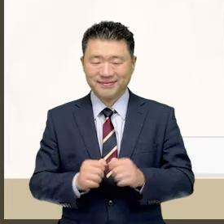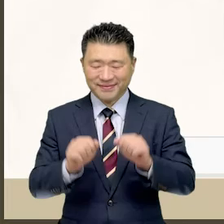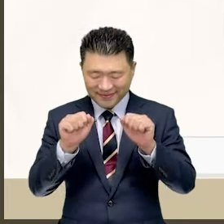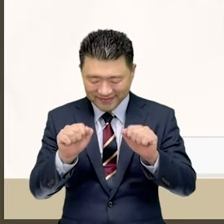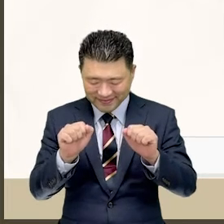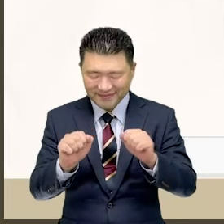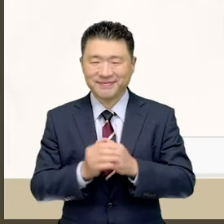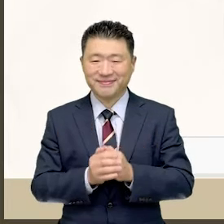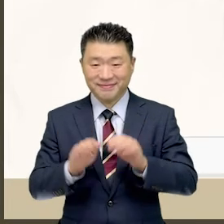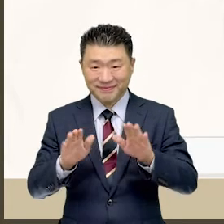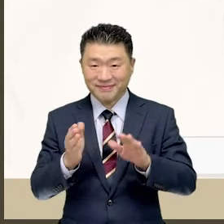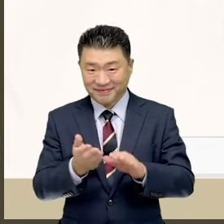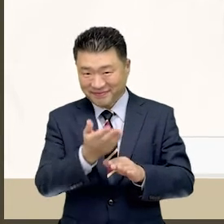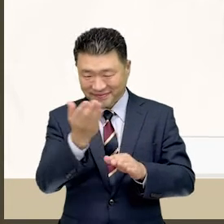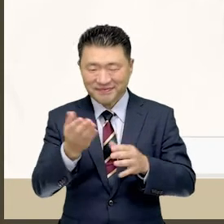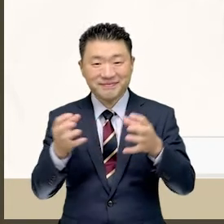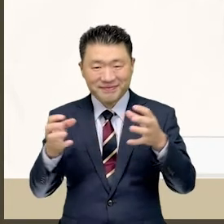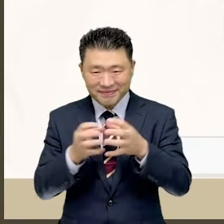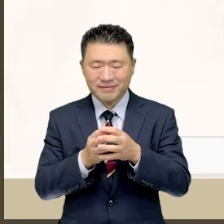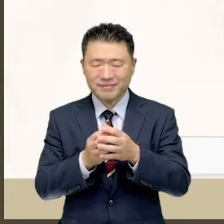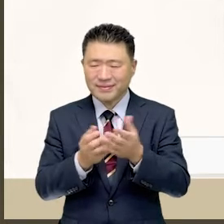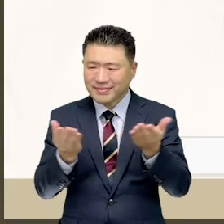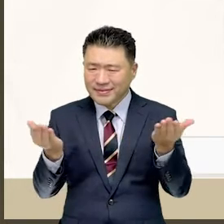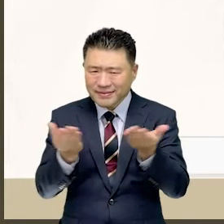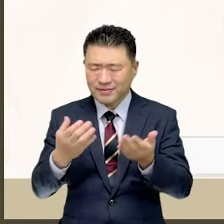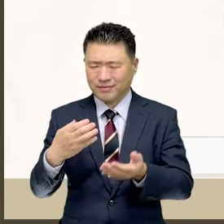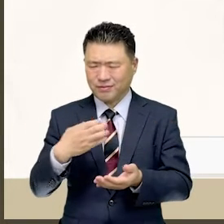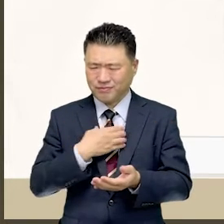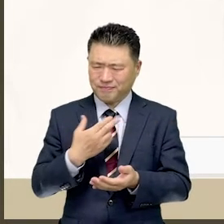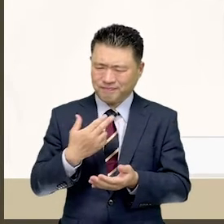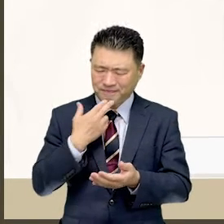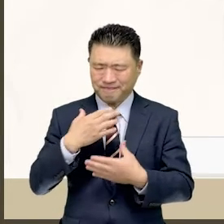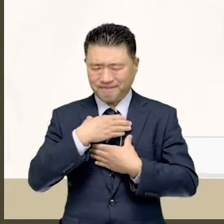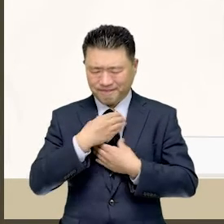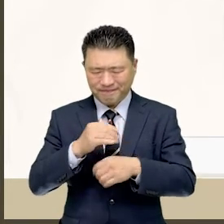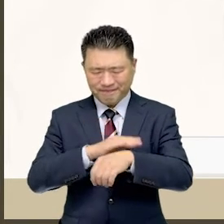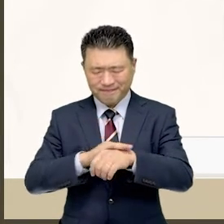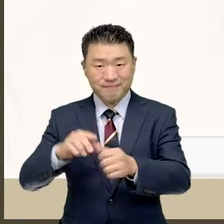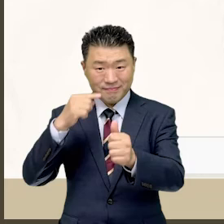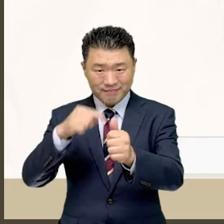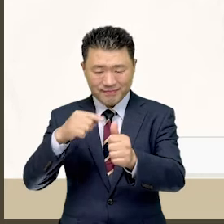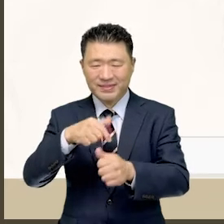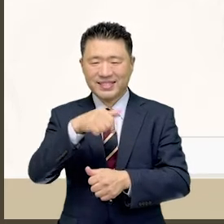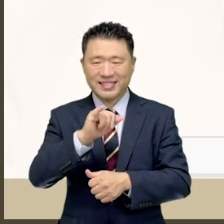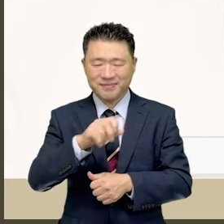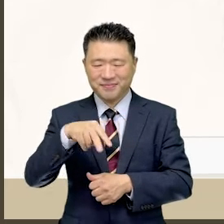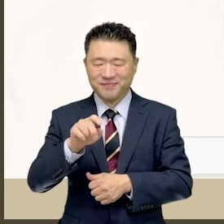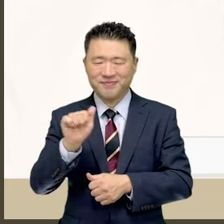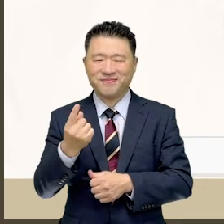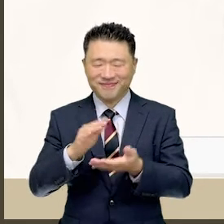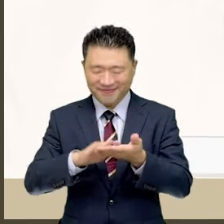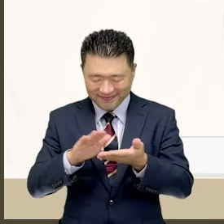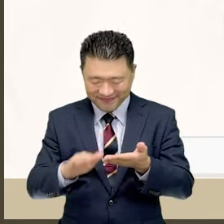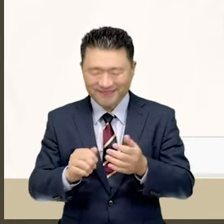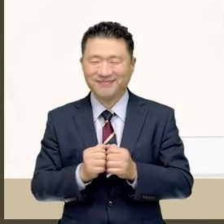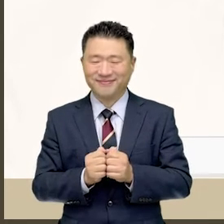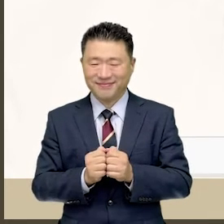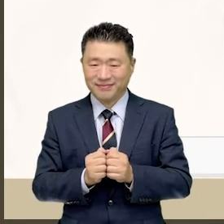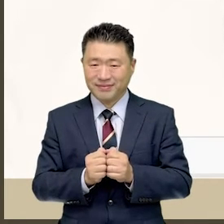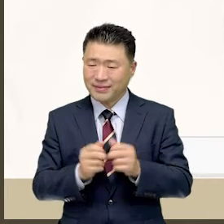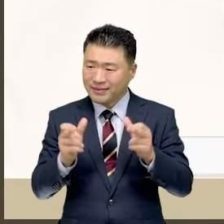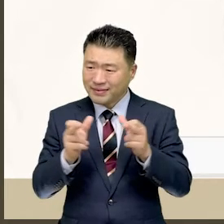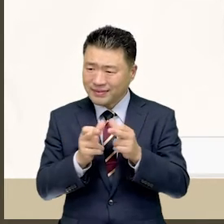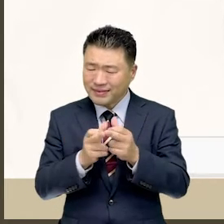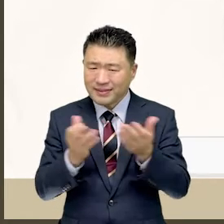안녕하세요. 오늘 여러분과 산업안전 교육을 함께할 산업안전 보건교육 강사 김성호입니다. 장애인 일자리